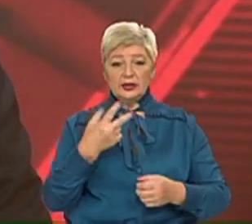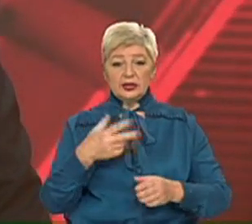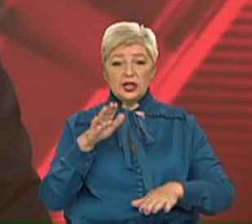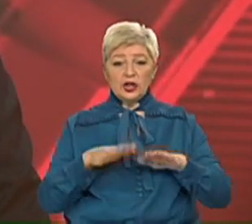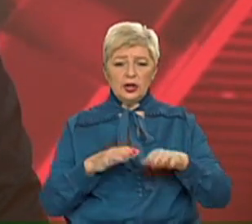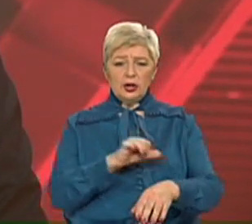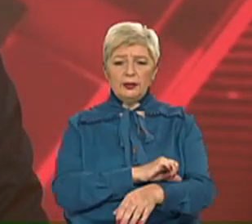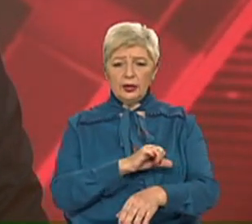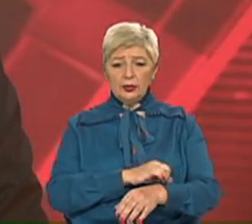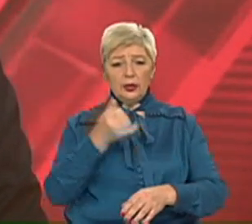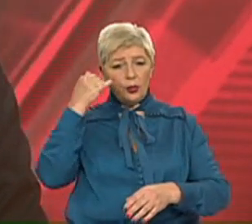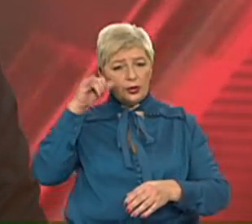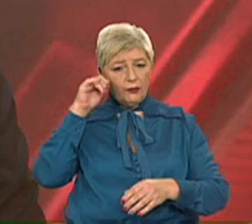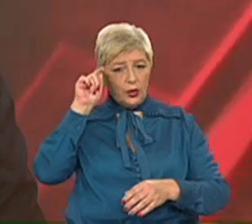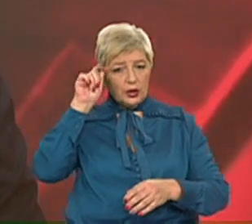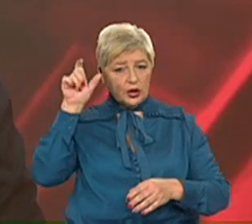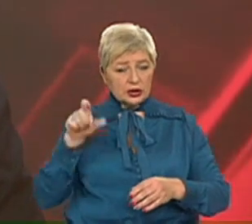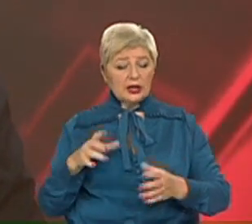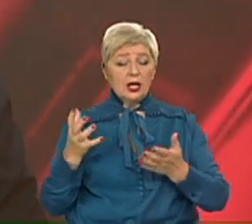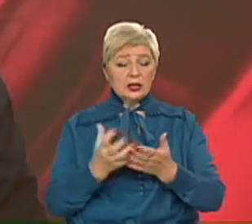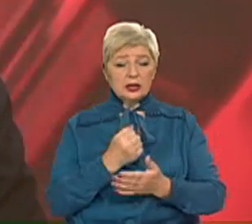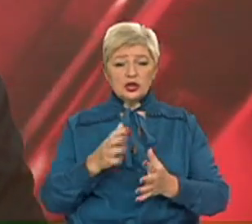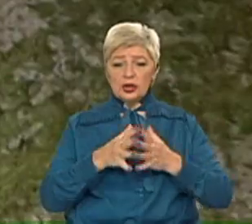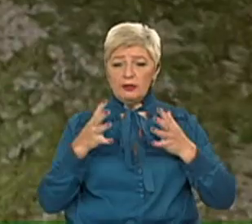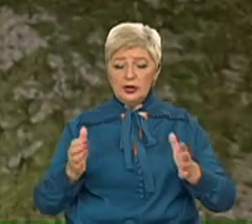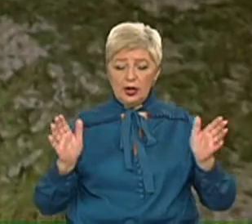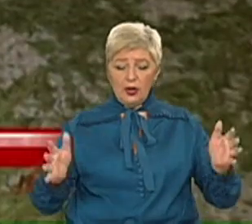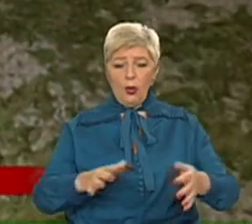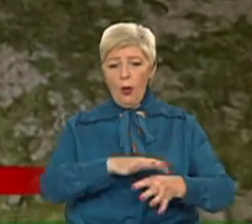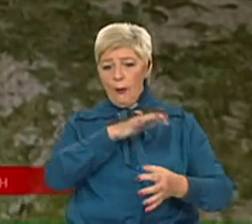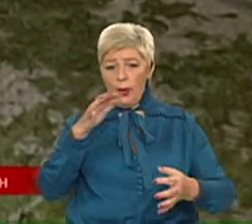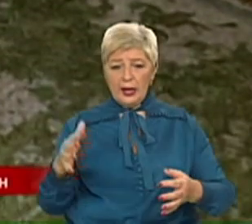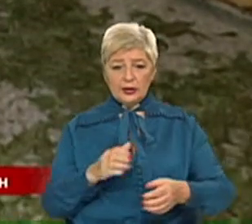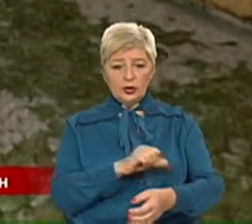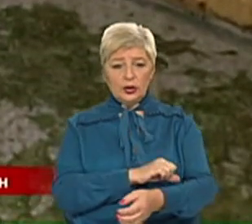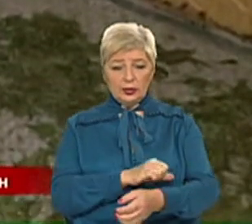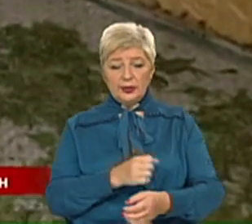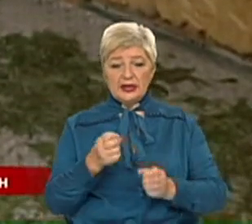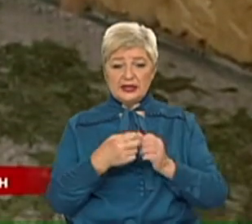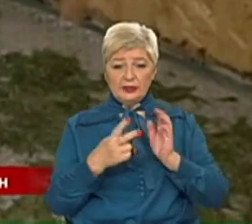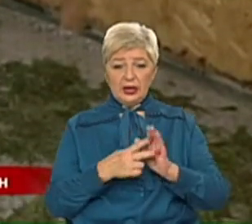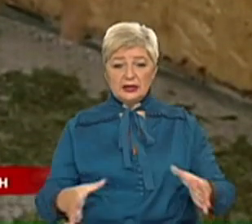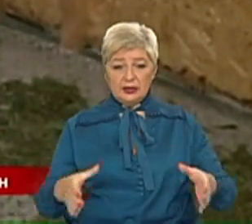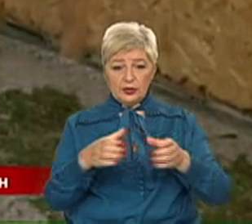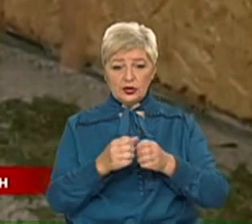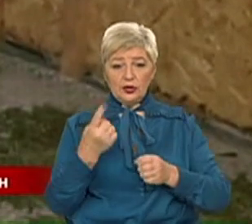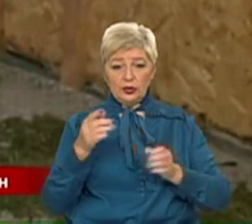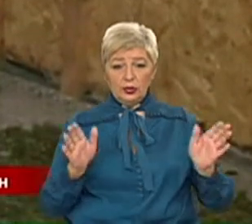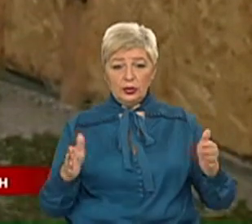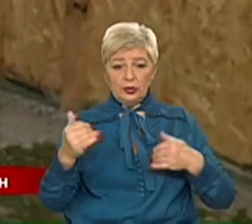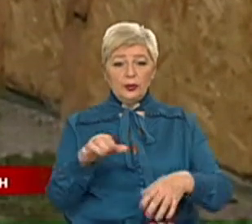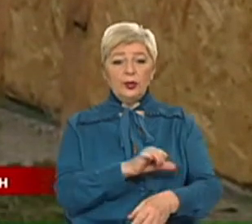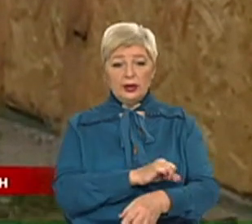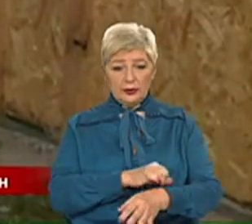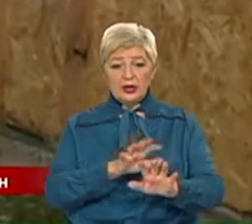23 кілограми наркотиків у Криворіжця знайшли велику партію конопель. 17 мішків та одну коробку канабісу